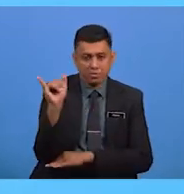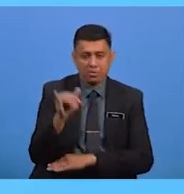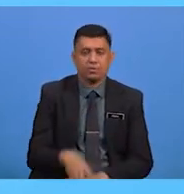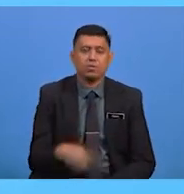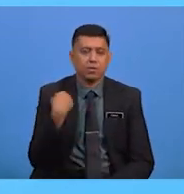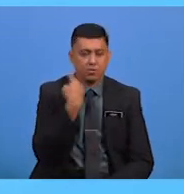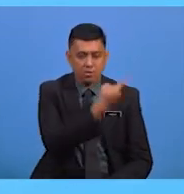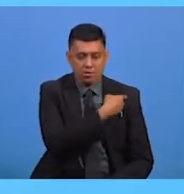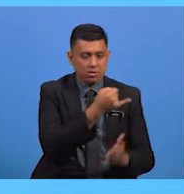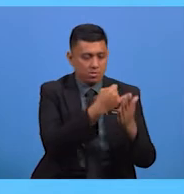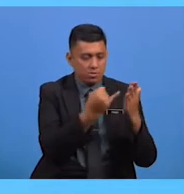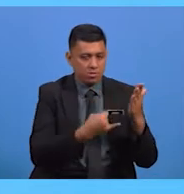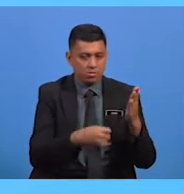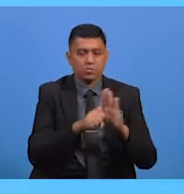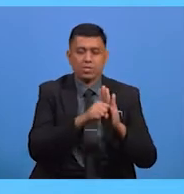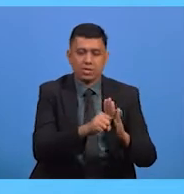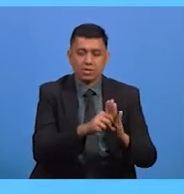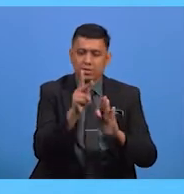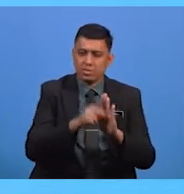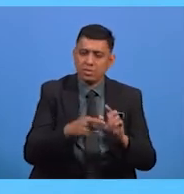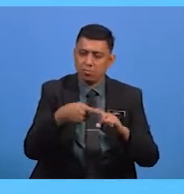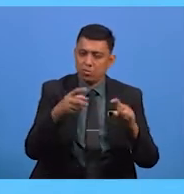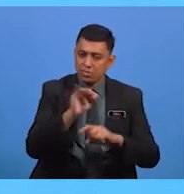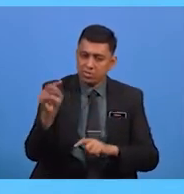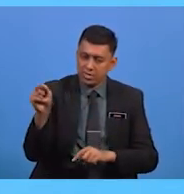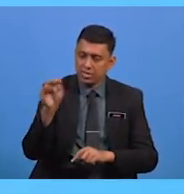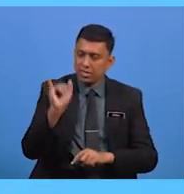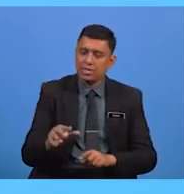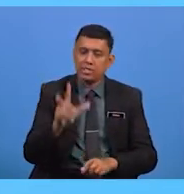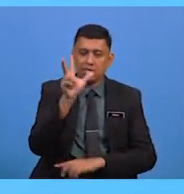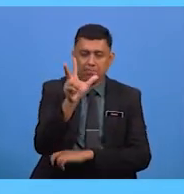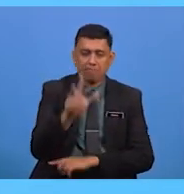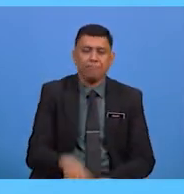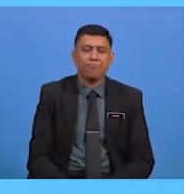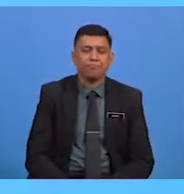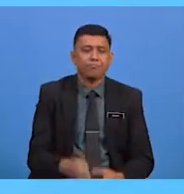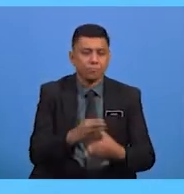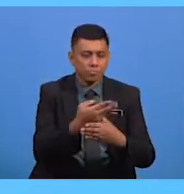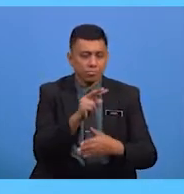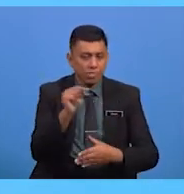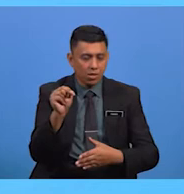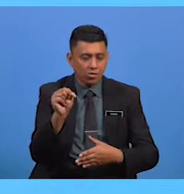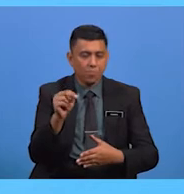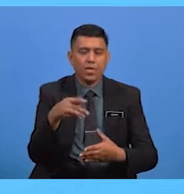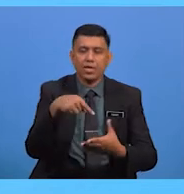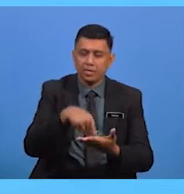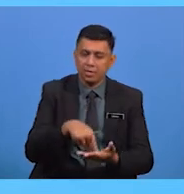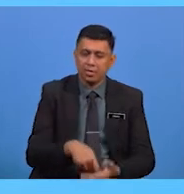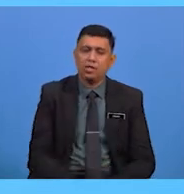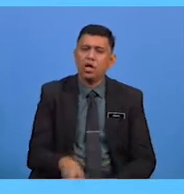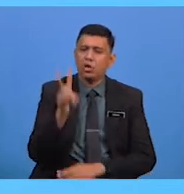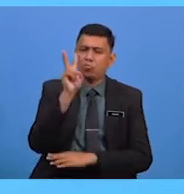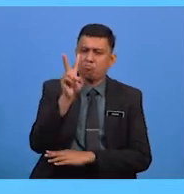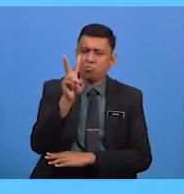Seterusnya, kita akan melakar simbol keputusan yang ketiga. Untuk bahagian struktur kawalan pilihan berbentuk